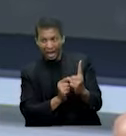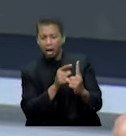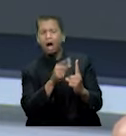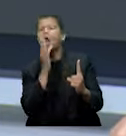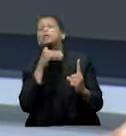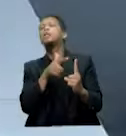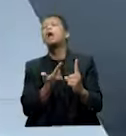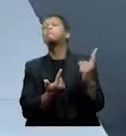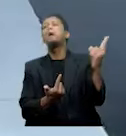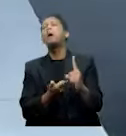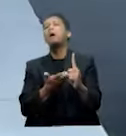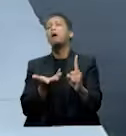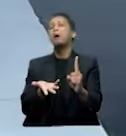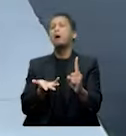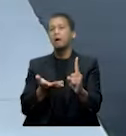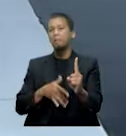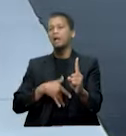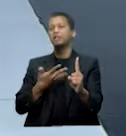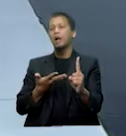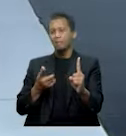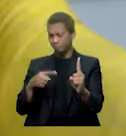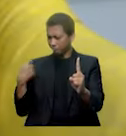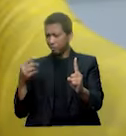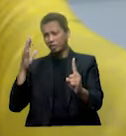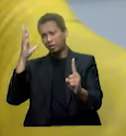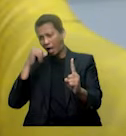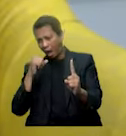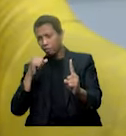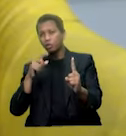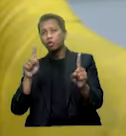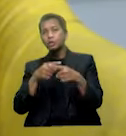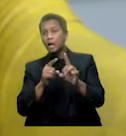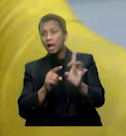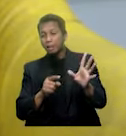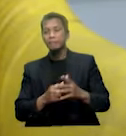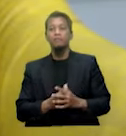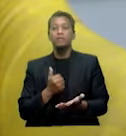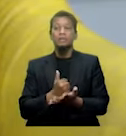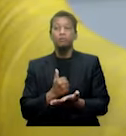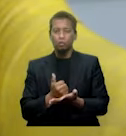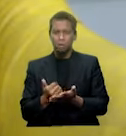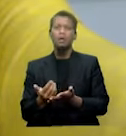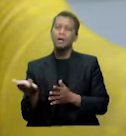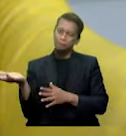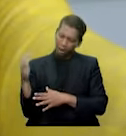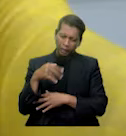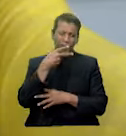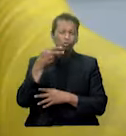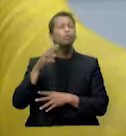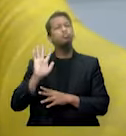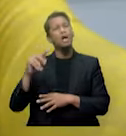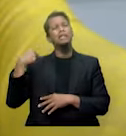Anggun mungkin ada terasa ya kita tahu akan ada konser Ada hal lain Sebenarnya aku sering pulang ke Indonesia untuk Ya biasalah